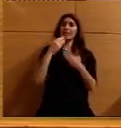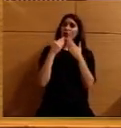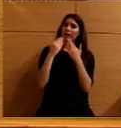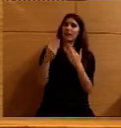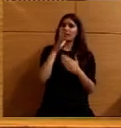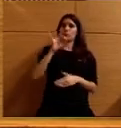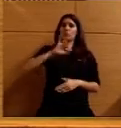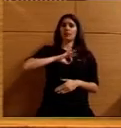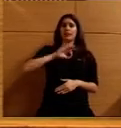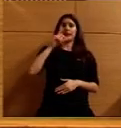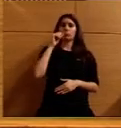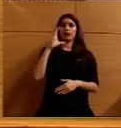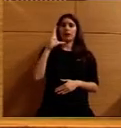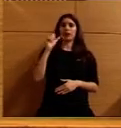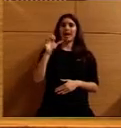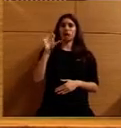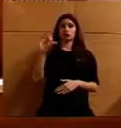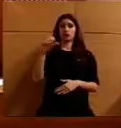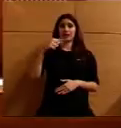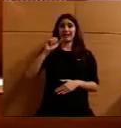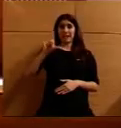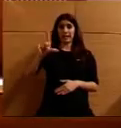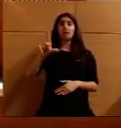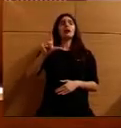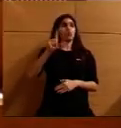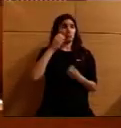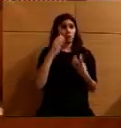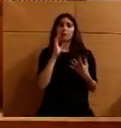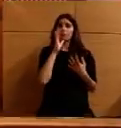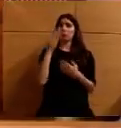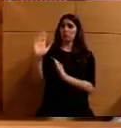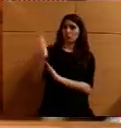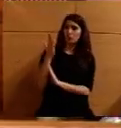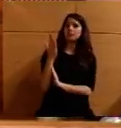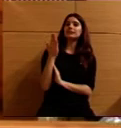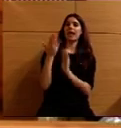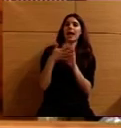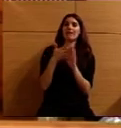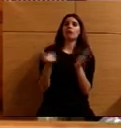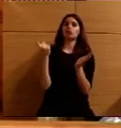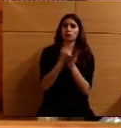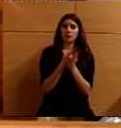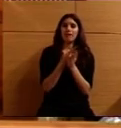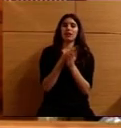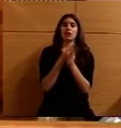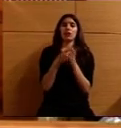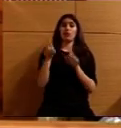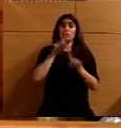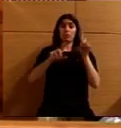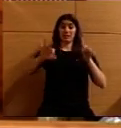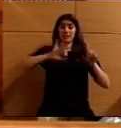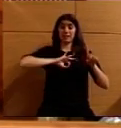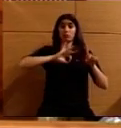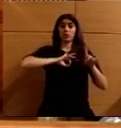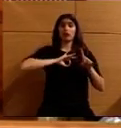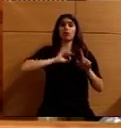diputat Carlos Gil que aterre, no, en esta proposta, no, que torna a parlar de problemes de la Diputació i per